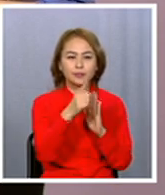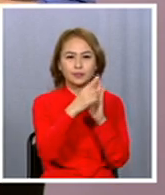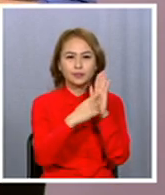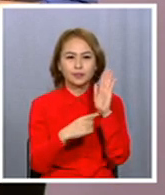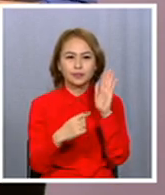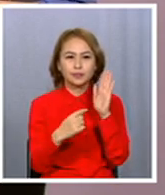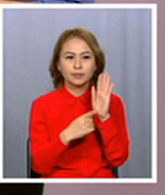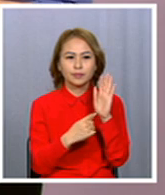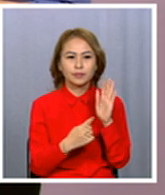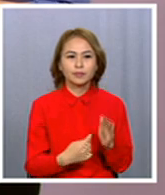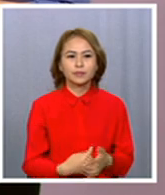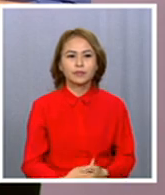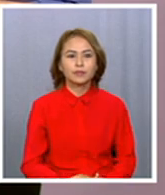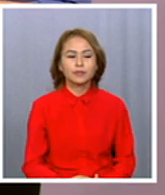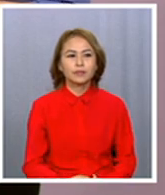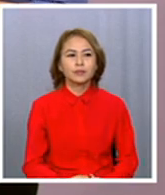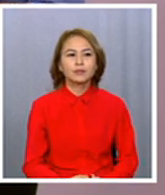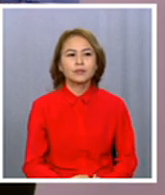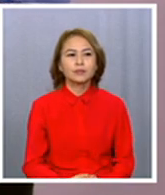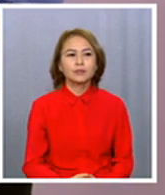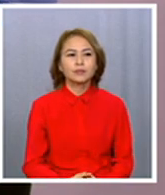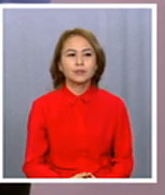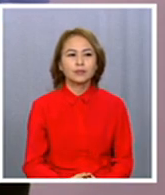соңына қандай тыныс белгісі қойылады?